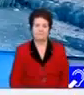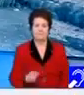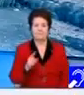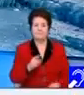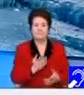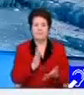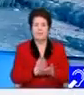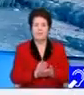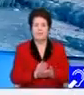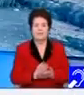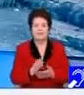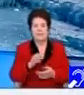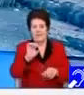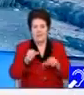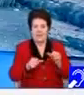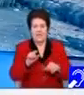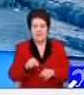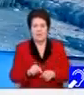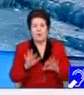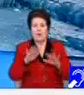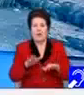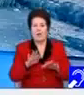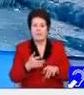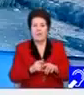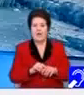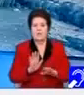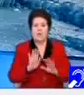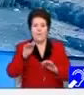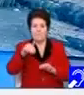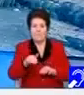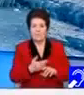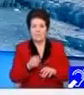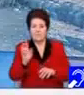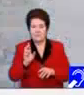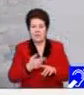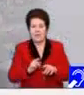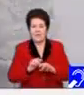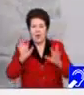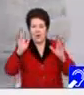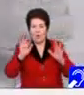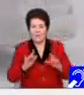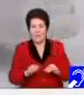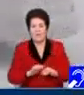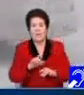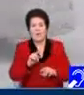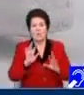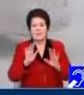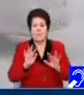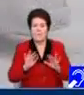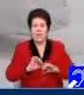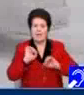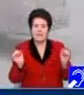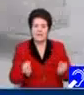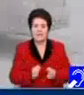Fenomen neobișnuit în Saxonia, într-o localitate aflată în apropierea muntelui Fichtelberg. Totul este acoperit cu zăpadă înghețată. Este